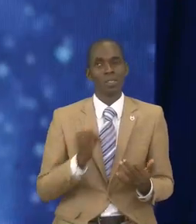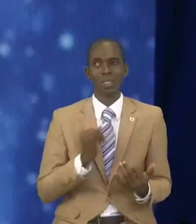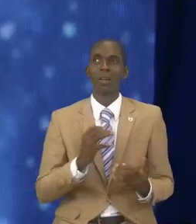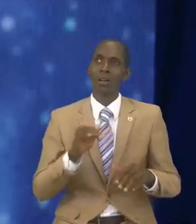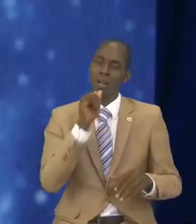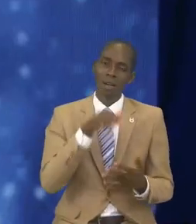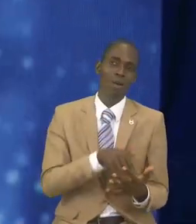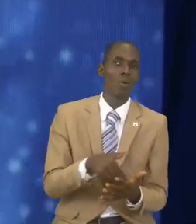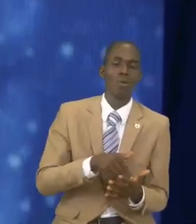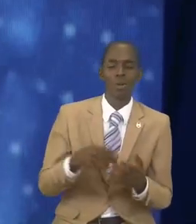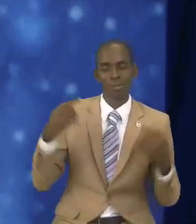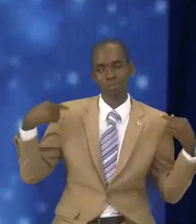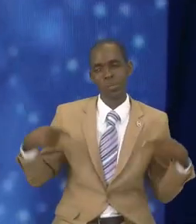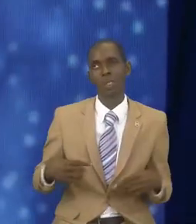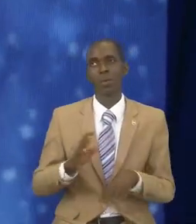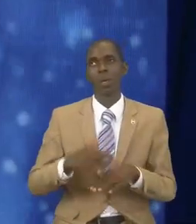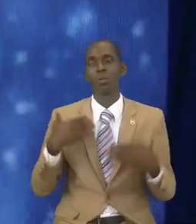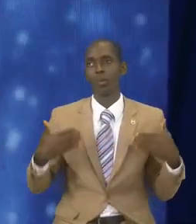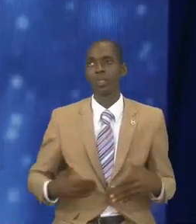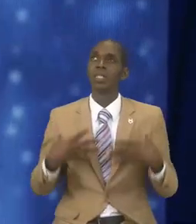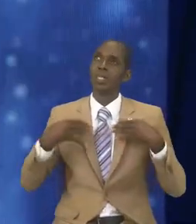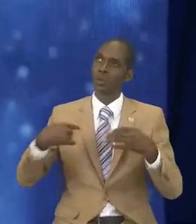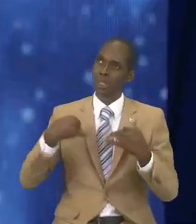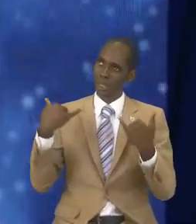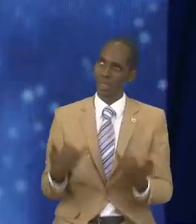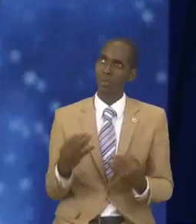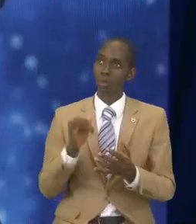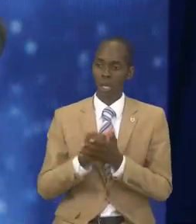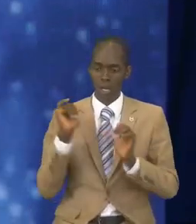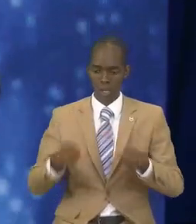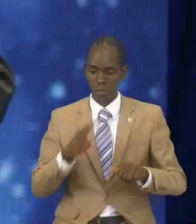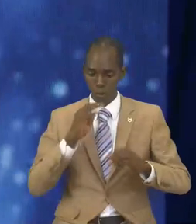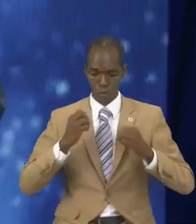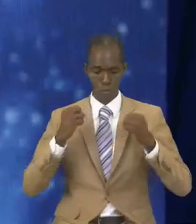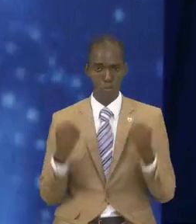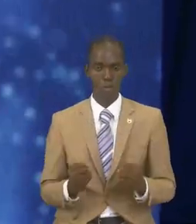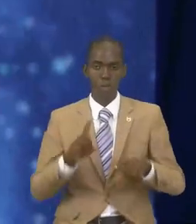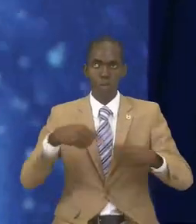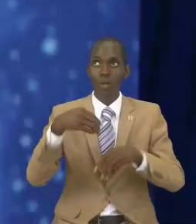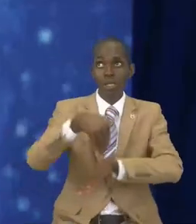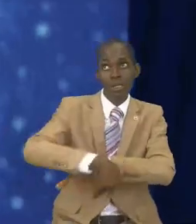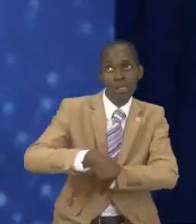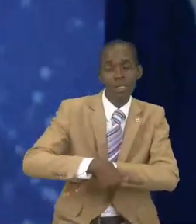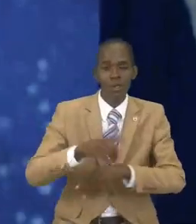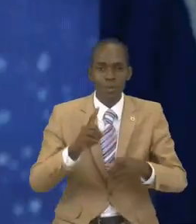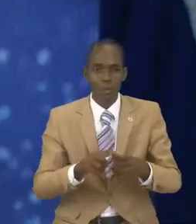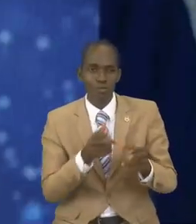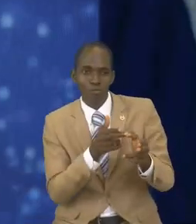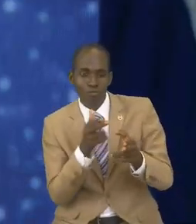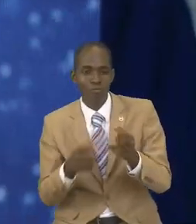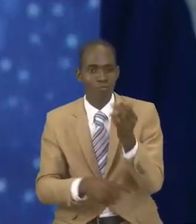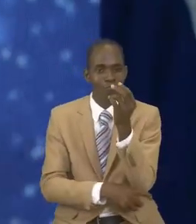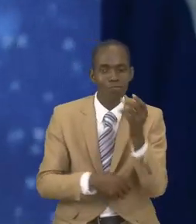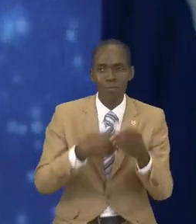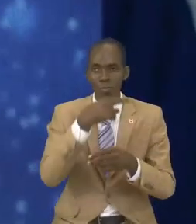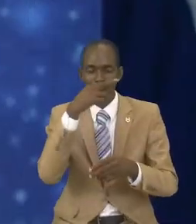suis faible, j'ai la douleur, c'est guéris-moi maintenant pour que je puisse me lever encore pour aller dans la nuit cambrioler, faire